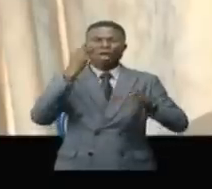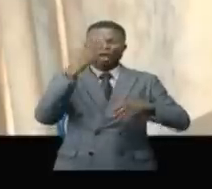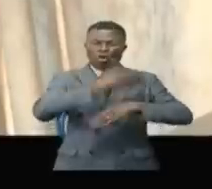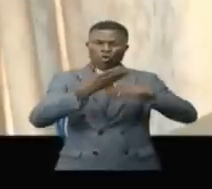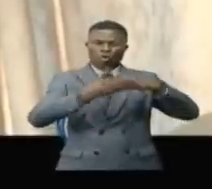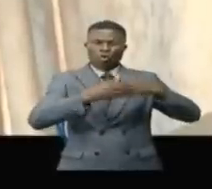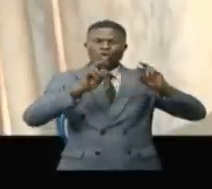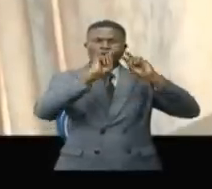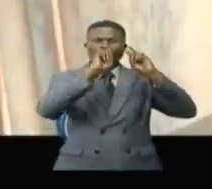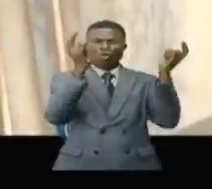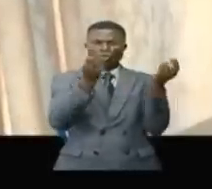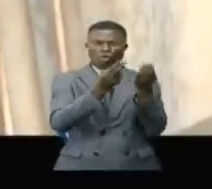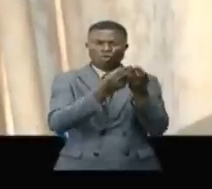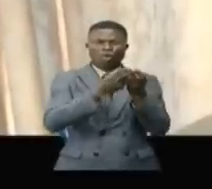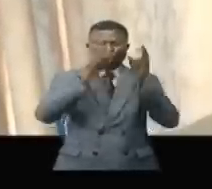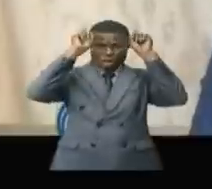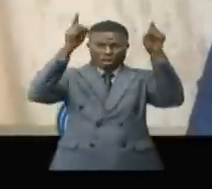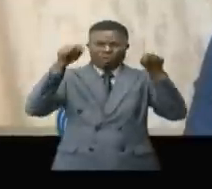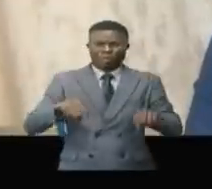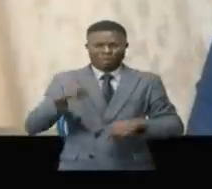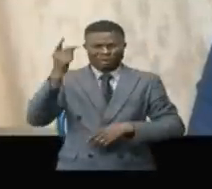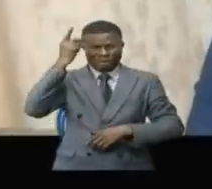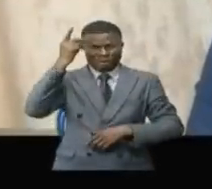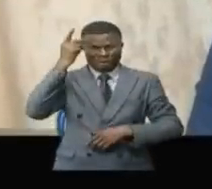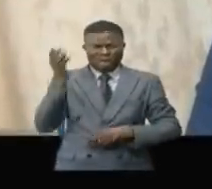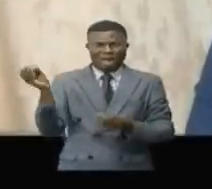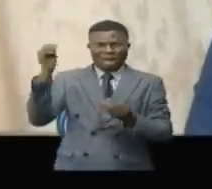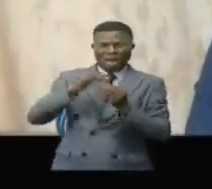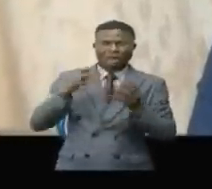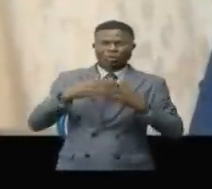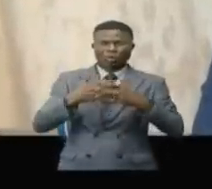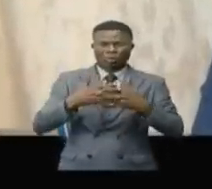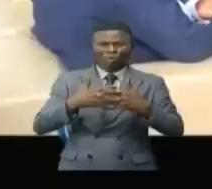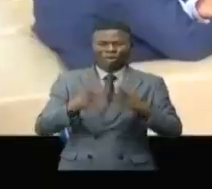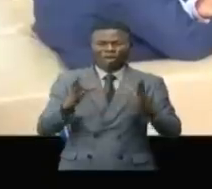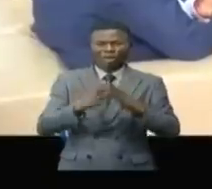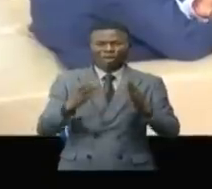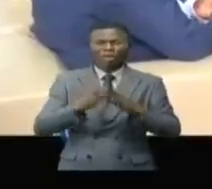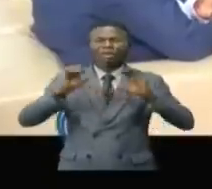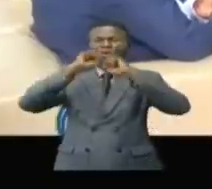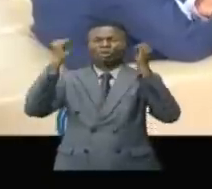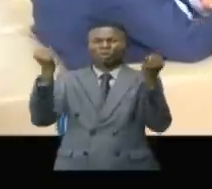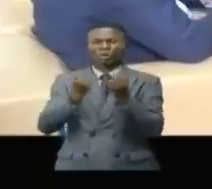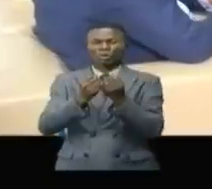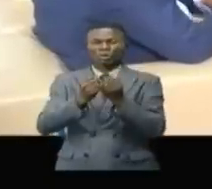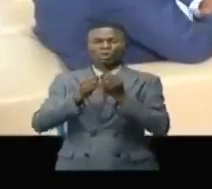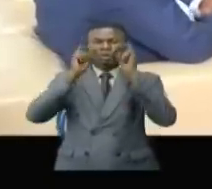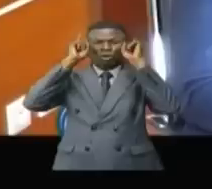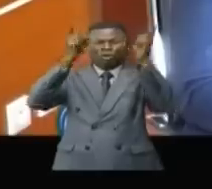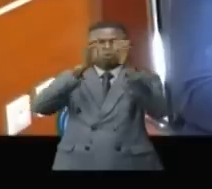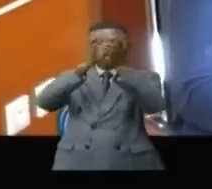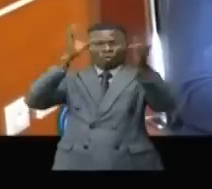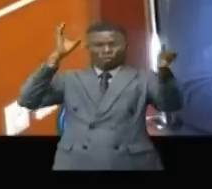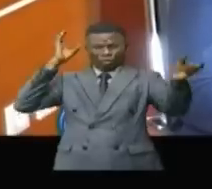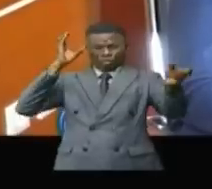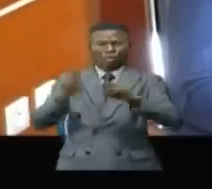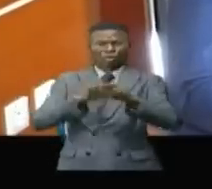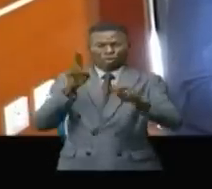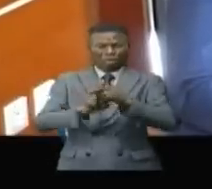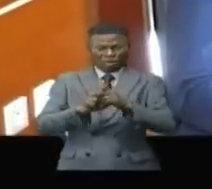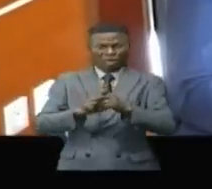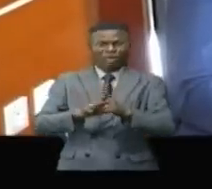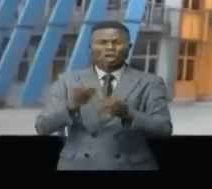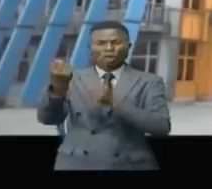de bus à Kinshasa pour intensifier son partenariat avec la société Transco qui utilise déjà la marque